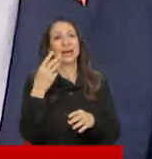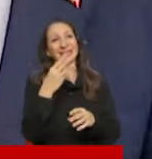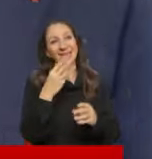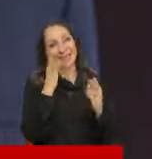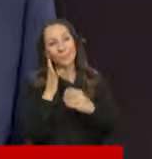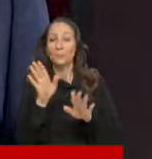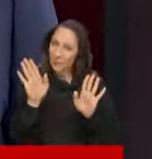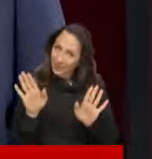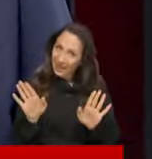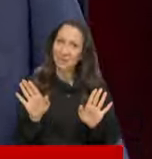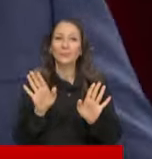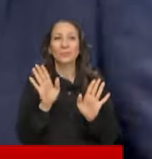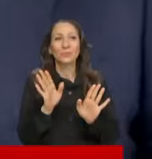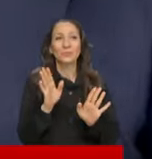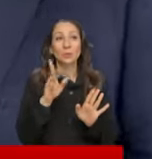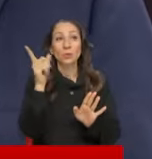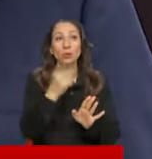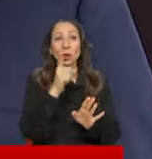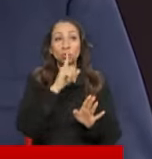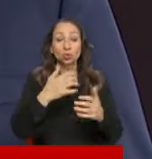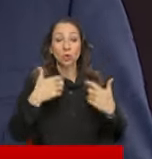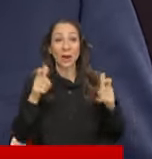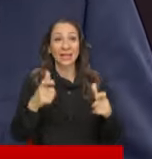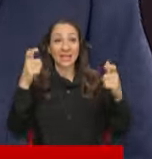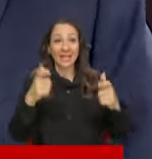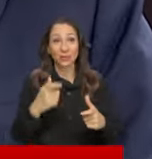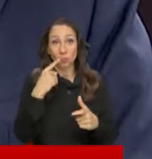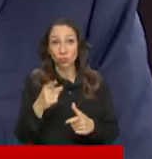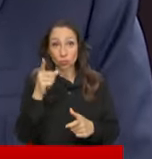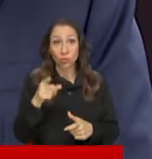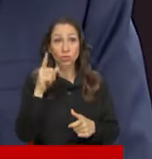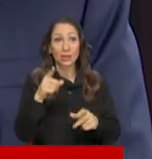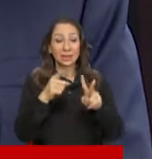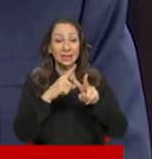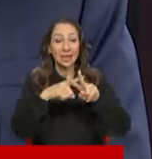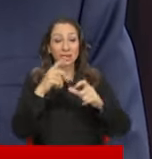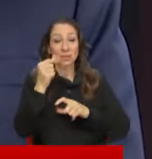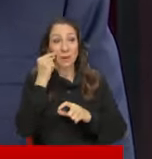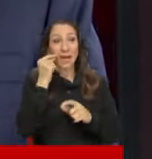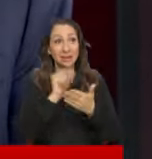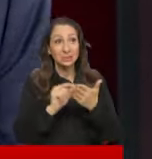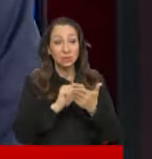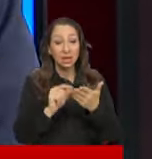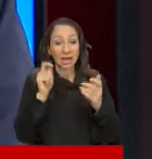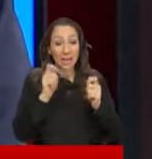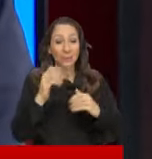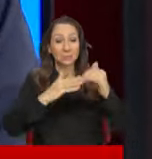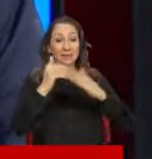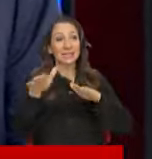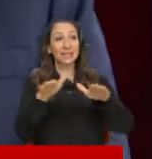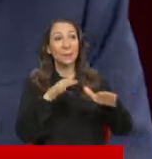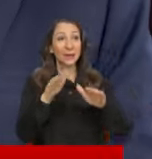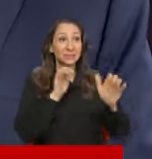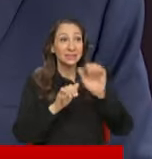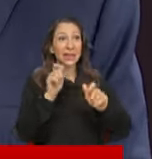gelelim istersen Peki geleceğiz Eee % 10000 güvenli Kent diyorsunuz Bu arada e Naci görür hocam yazmış Yapı Styla İstanbul deprem